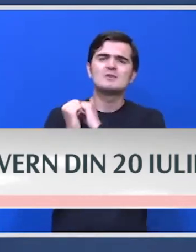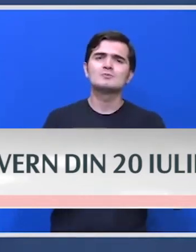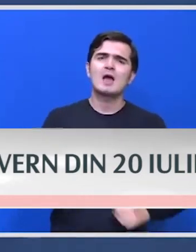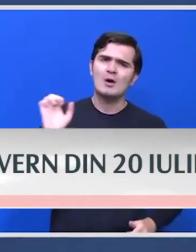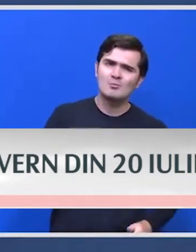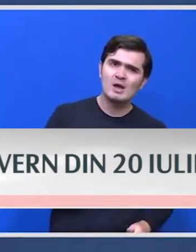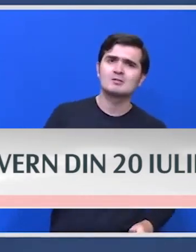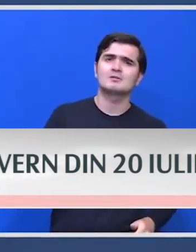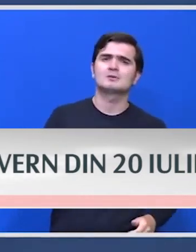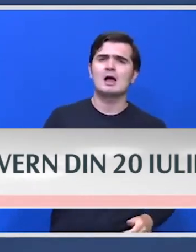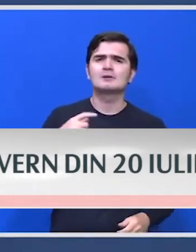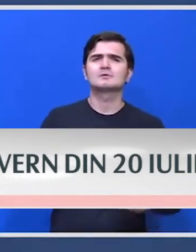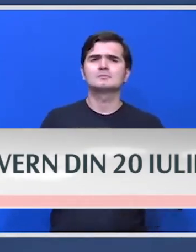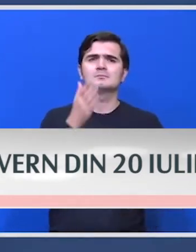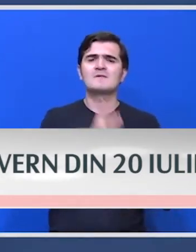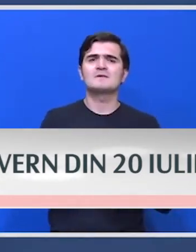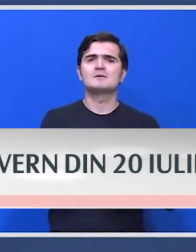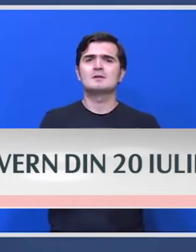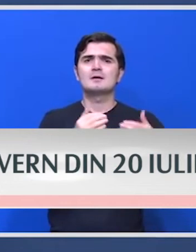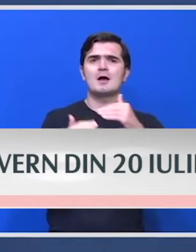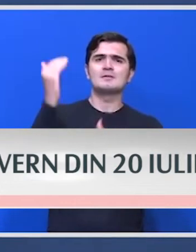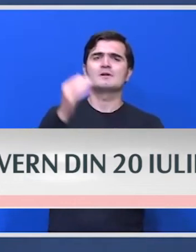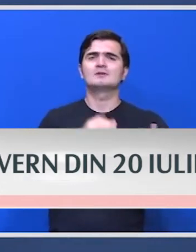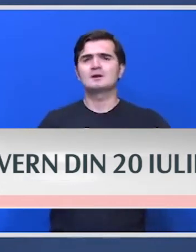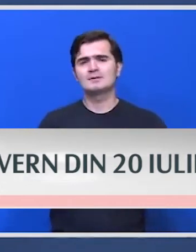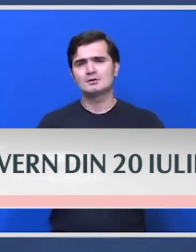definite la nivel strategic.